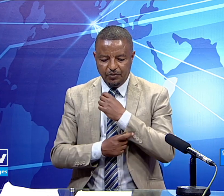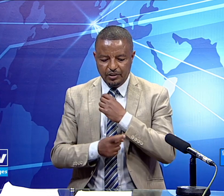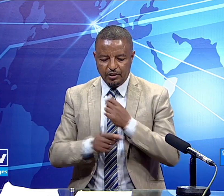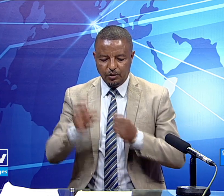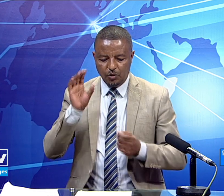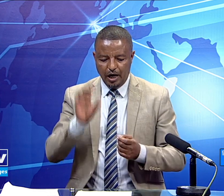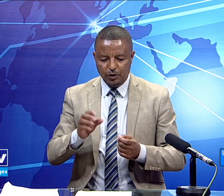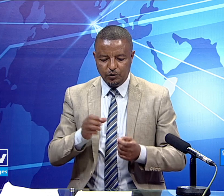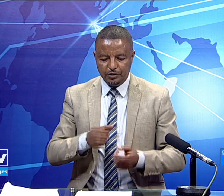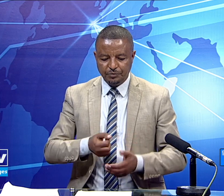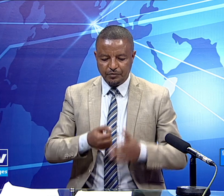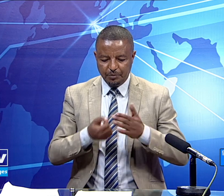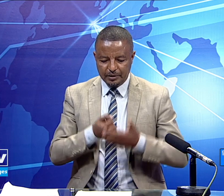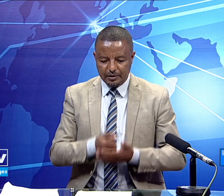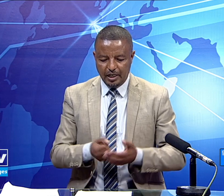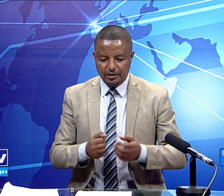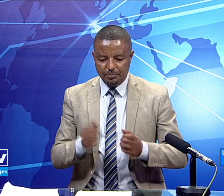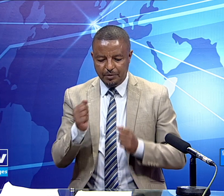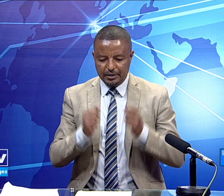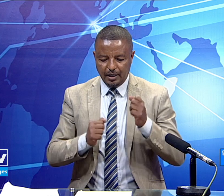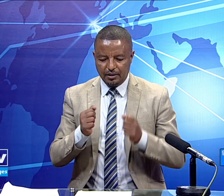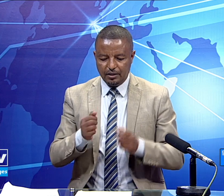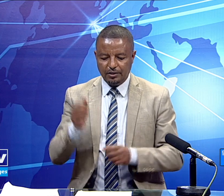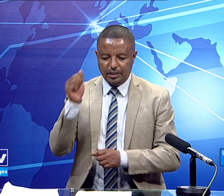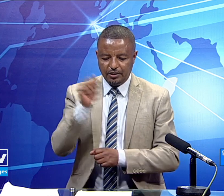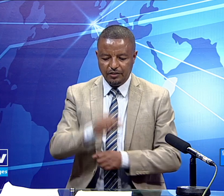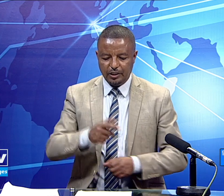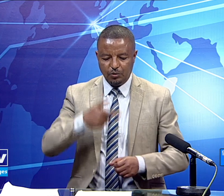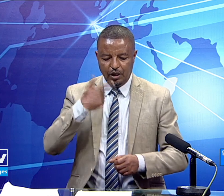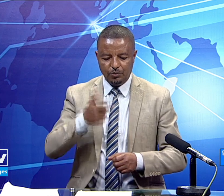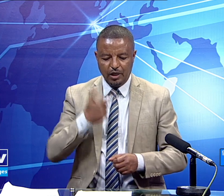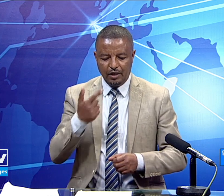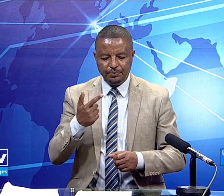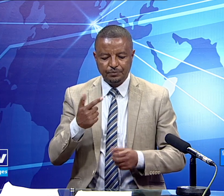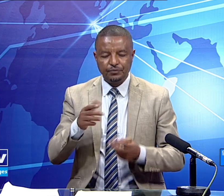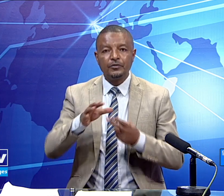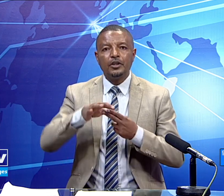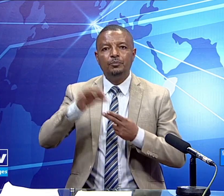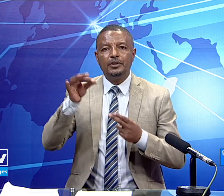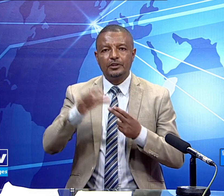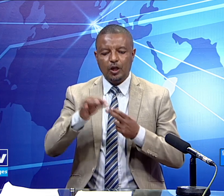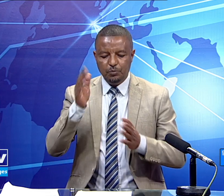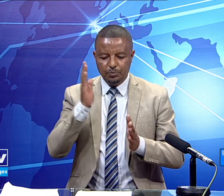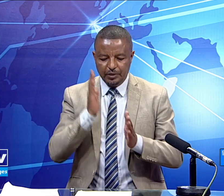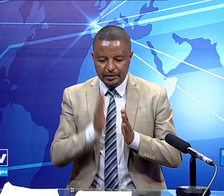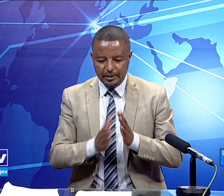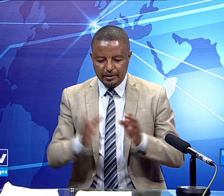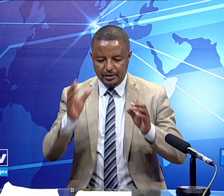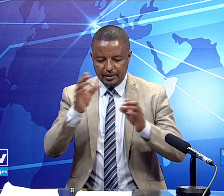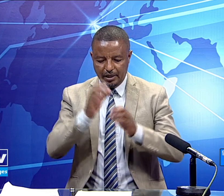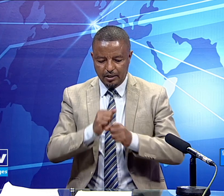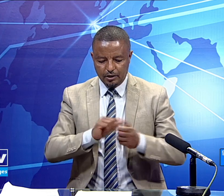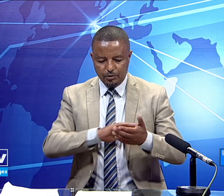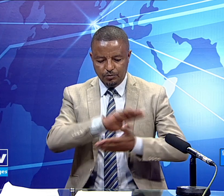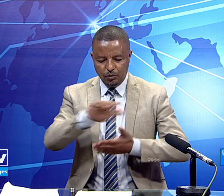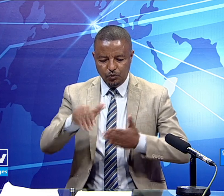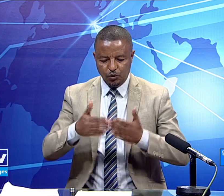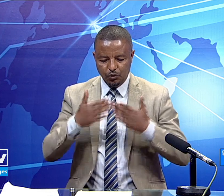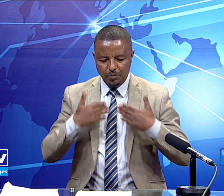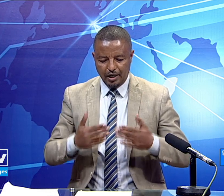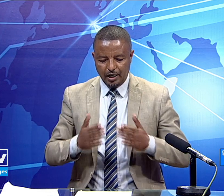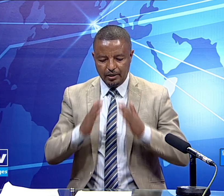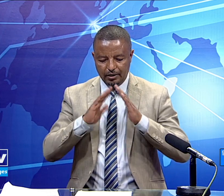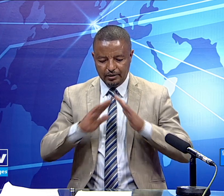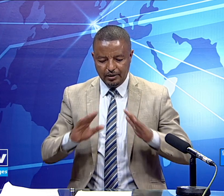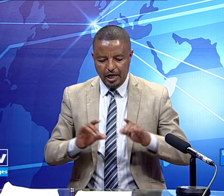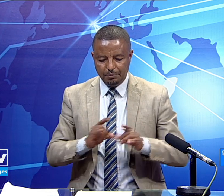አንድነት የሚፈታተኑ ኃይሎች በጽናት በመታገል ያሸንፋቸዋል ብሏል። ምርጫው በስኬት እንዲጠናቀቅም